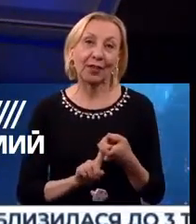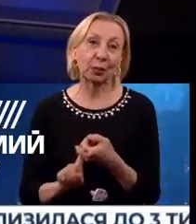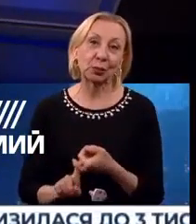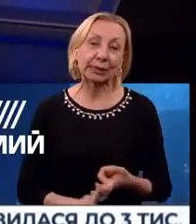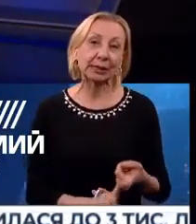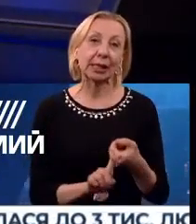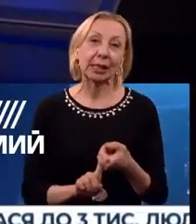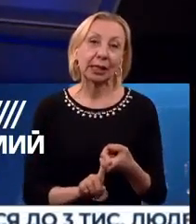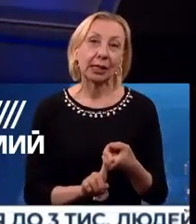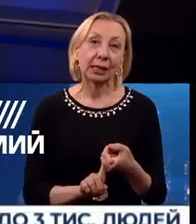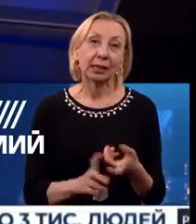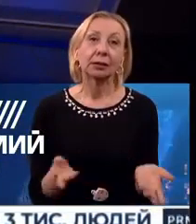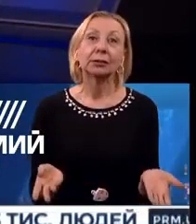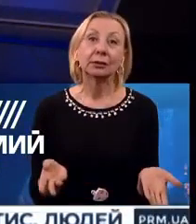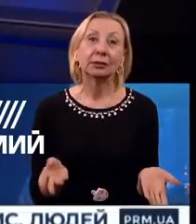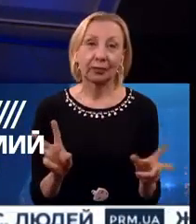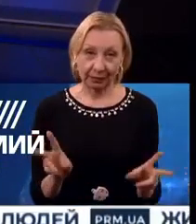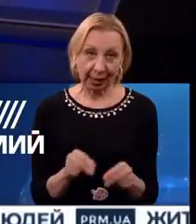скажете? Вдається контролювати?